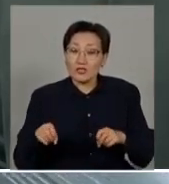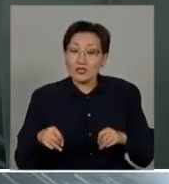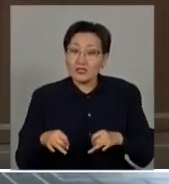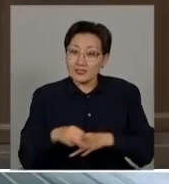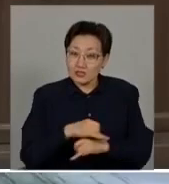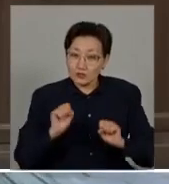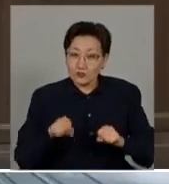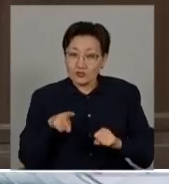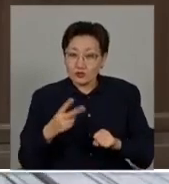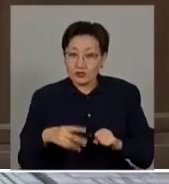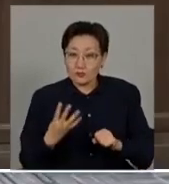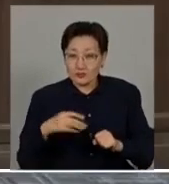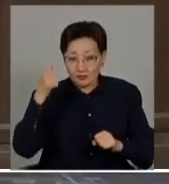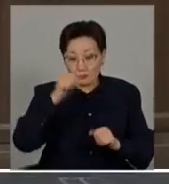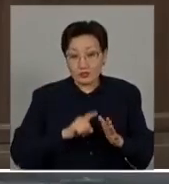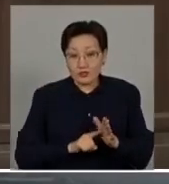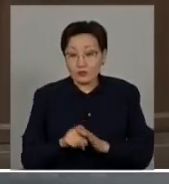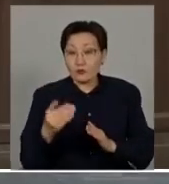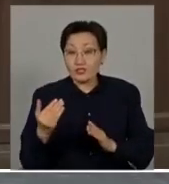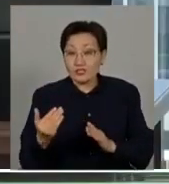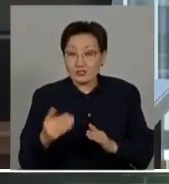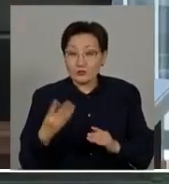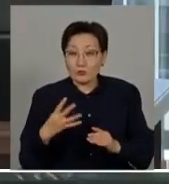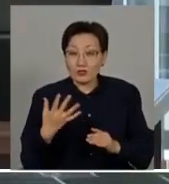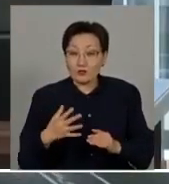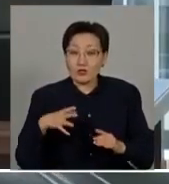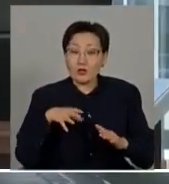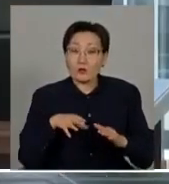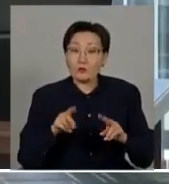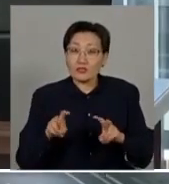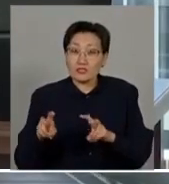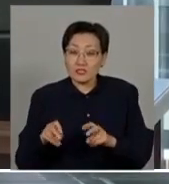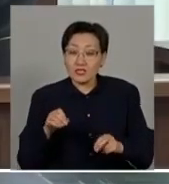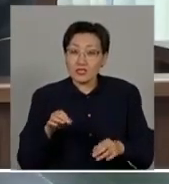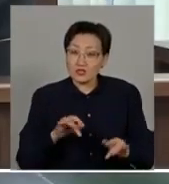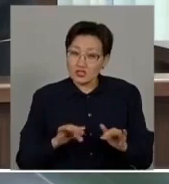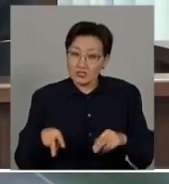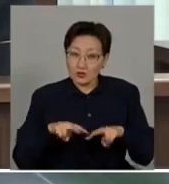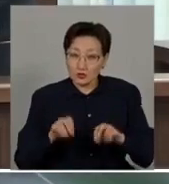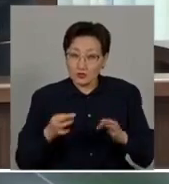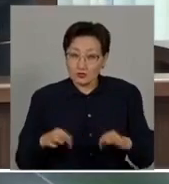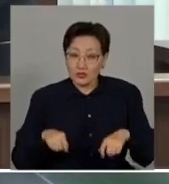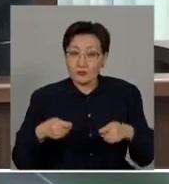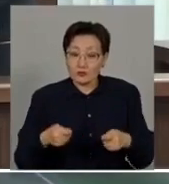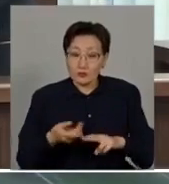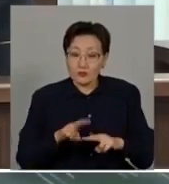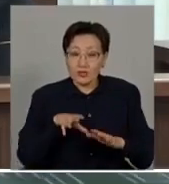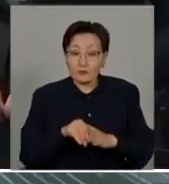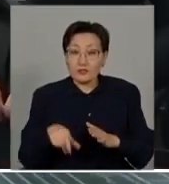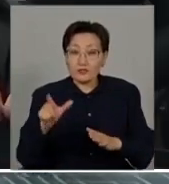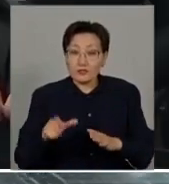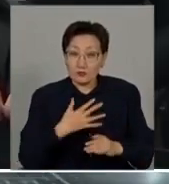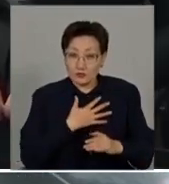алады. Ал 2024 жылдан бастап оларға 45 құрам бойынша іс қарауға рұқсат берілмек. Бұл қатарда адамның